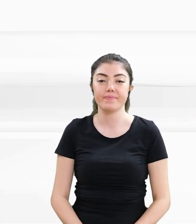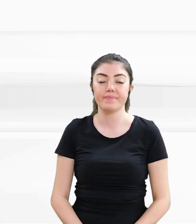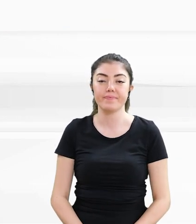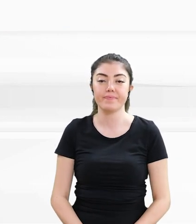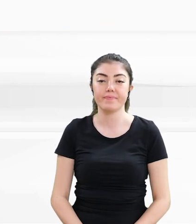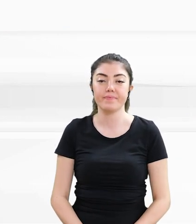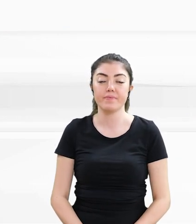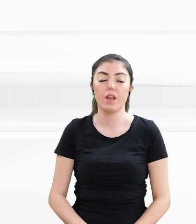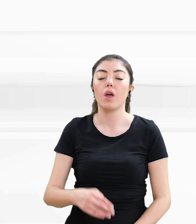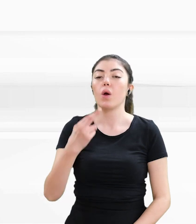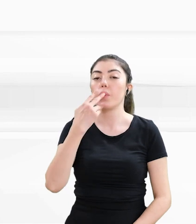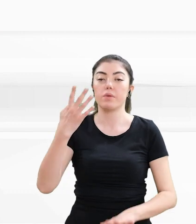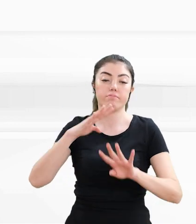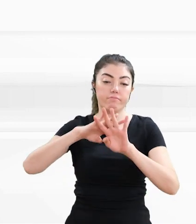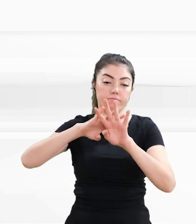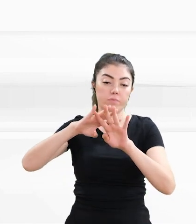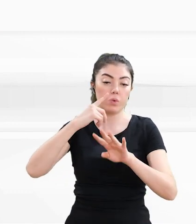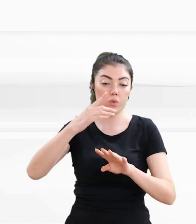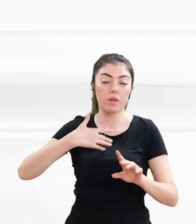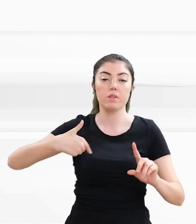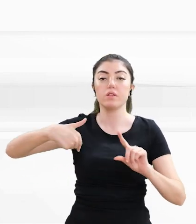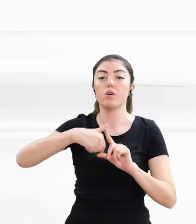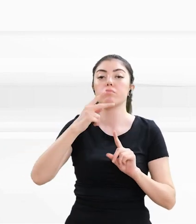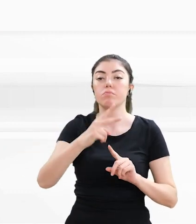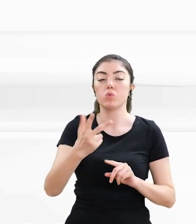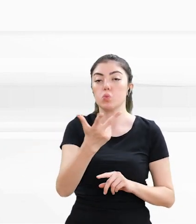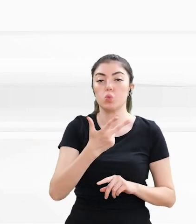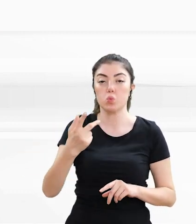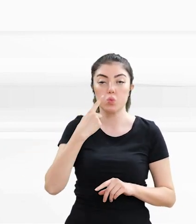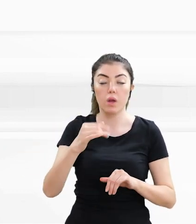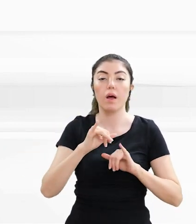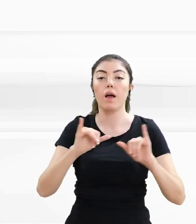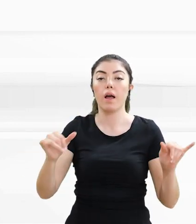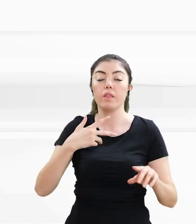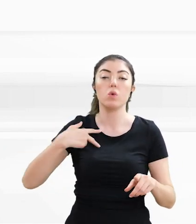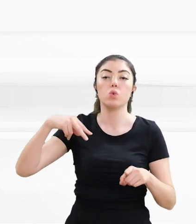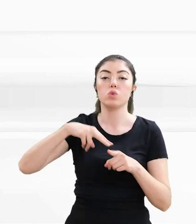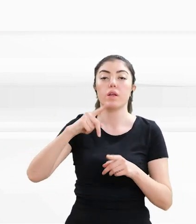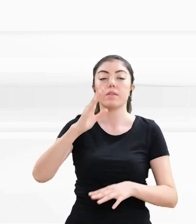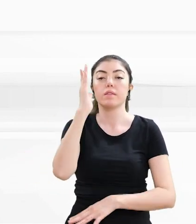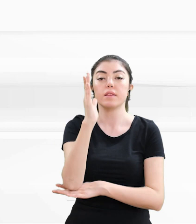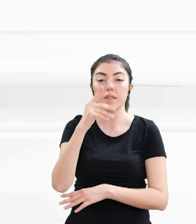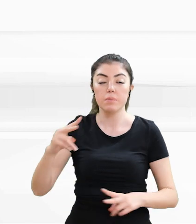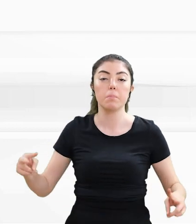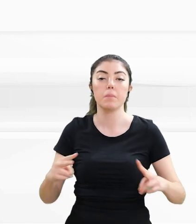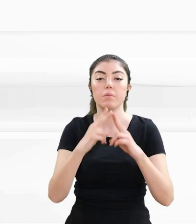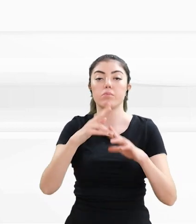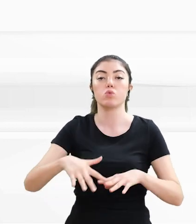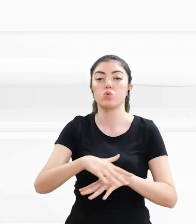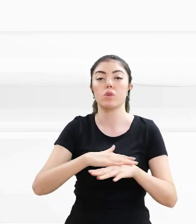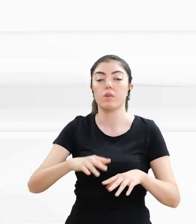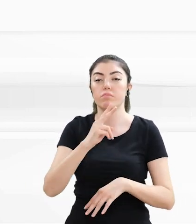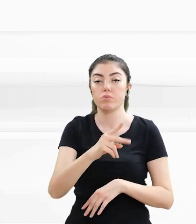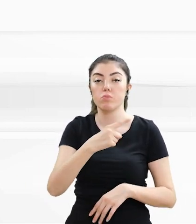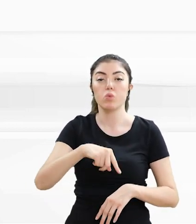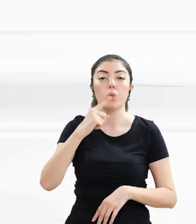sorumuza bakalım kareli kağıtta verilen aşağıdaki dikdörtgenlerden 3'ü aynı üçgen dik prizma ya ait